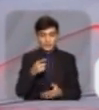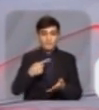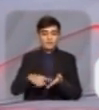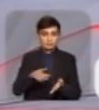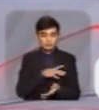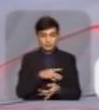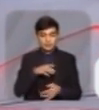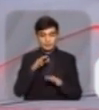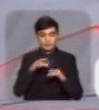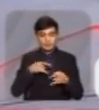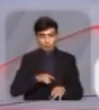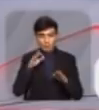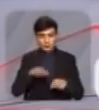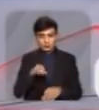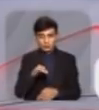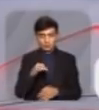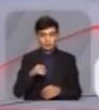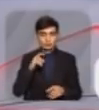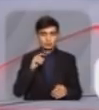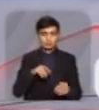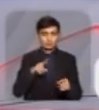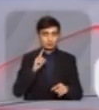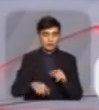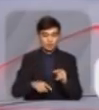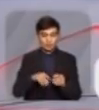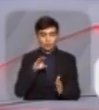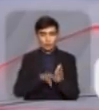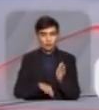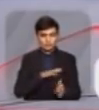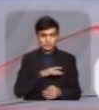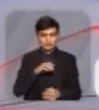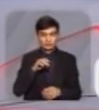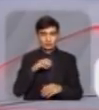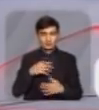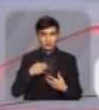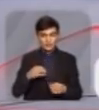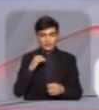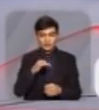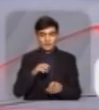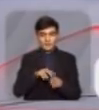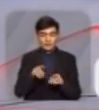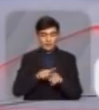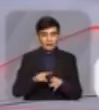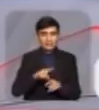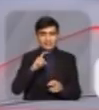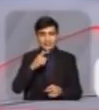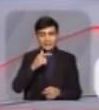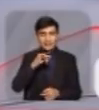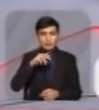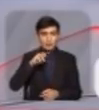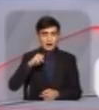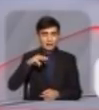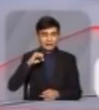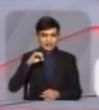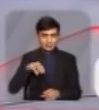роддома. Состояние новорожденного резко ухудшилось после прививки от гепатита, говорят родственники. Однако медперсонал не обратил